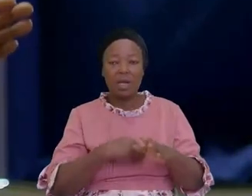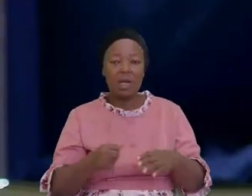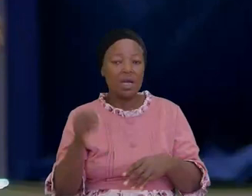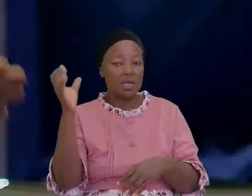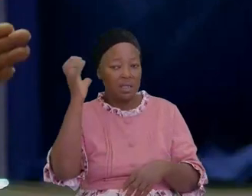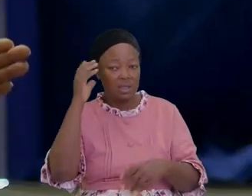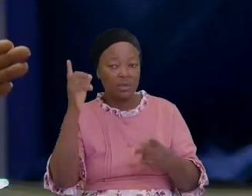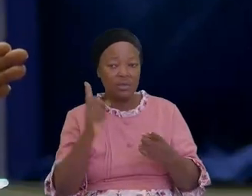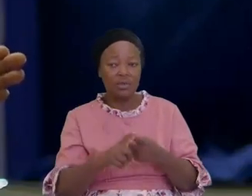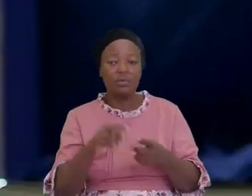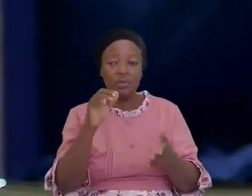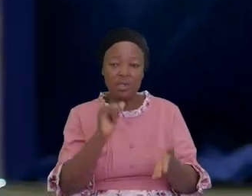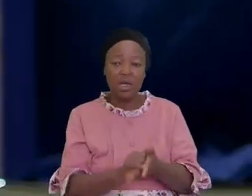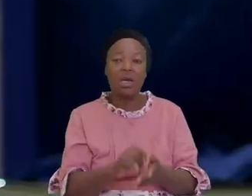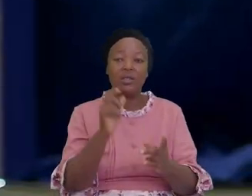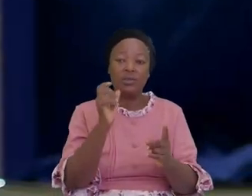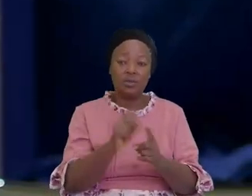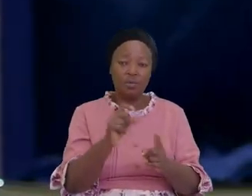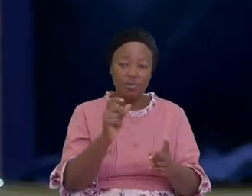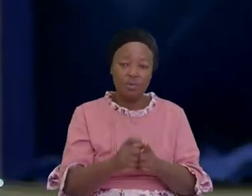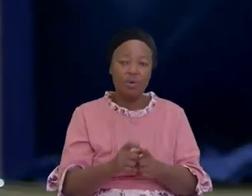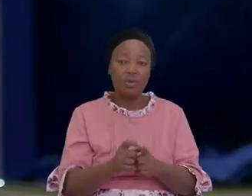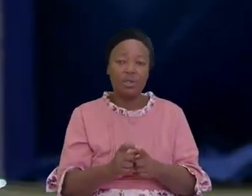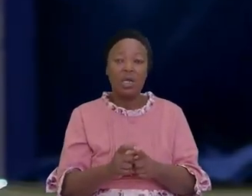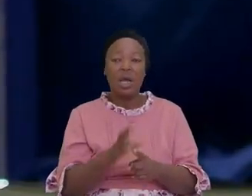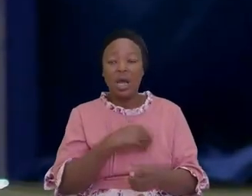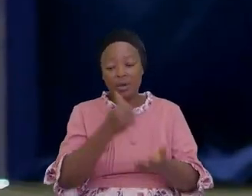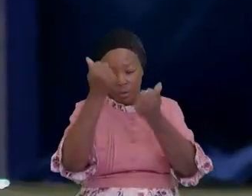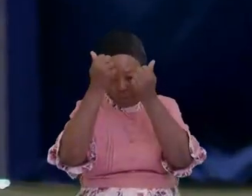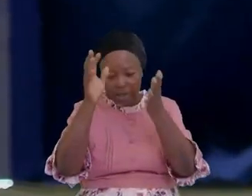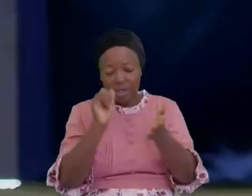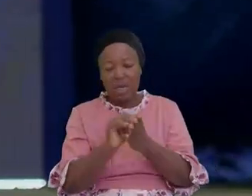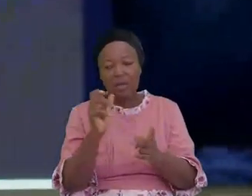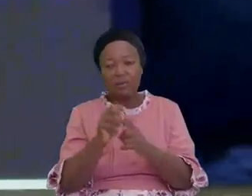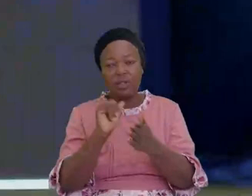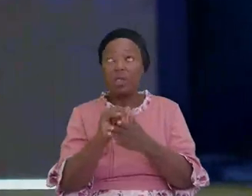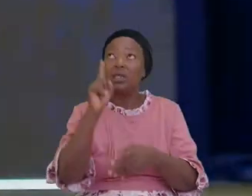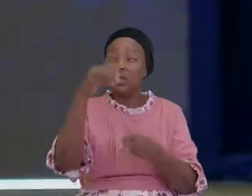et adonnés à cette parole qu'il nous a donné.